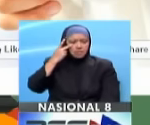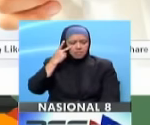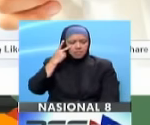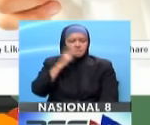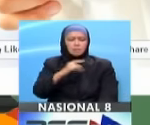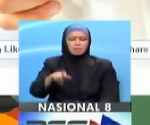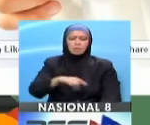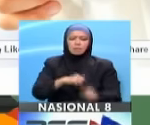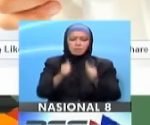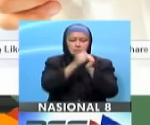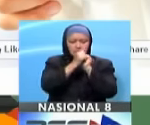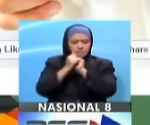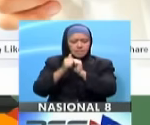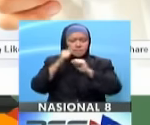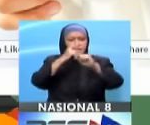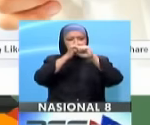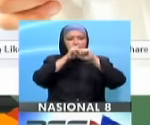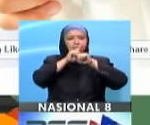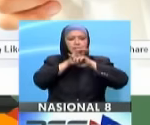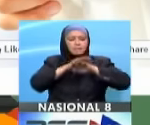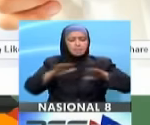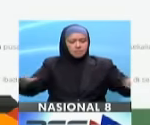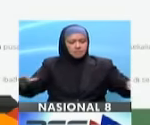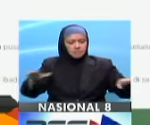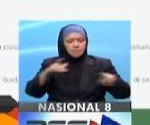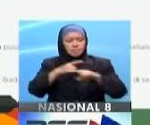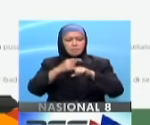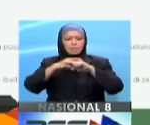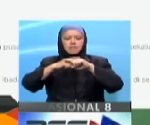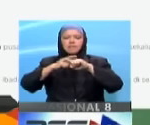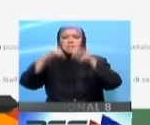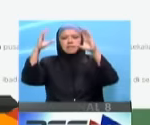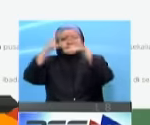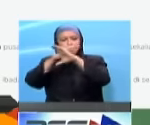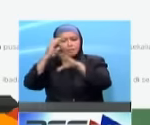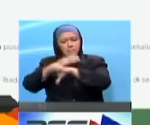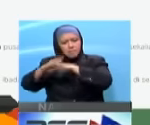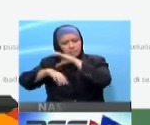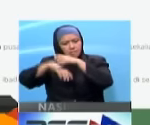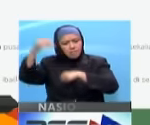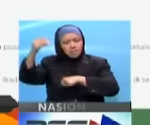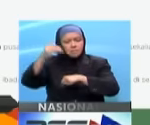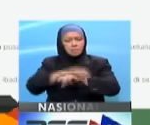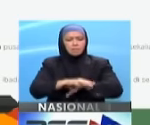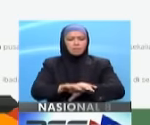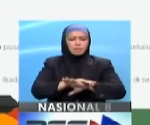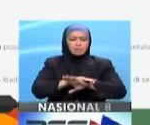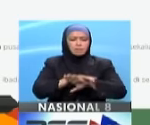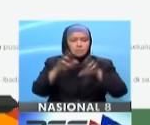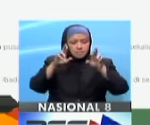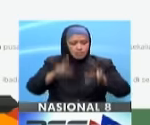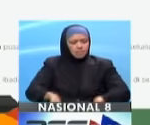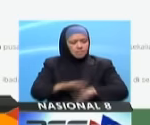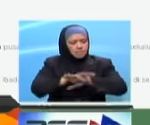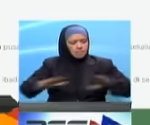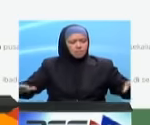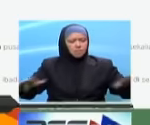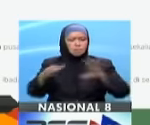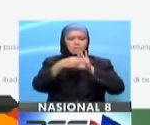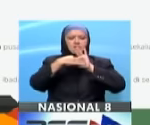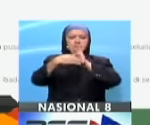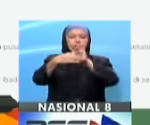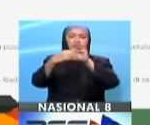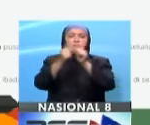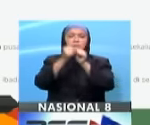dan perlembagaan yang cuba dicabar pihak tertentu. Tegasnya, rakyat jangan sesekali cuba bekerjasama dengan pihak yang